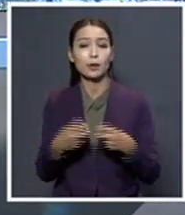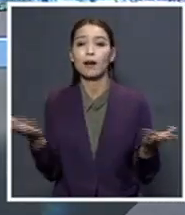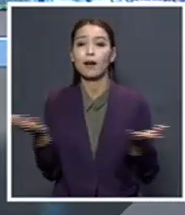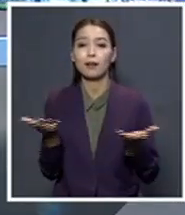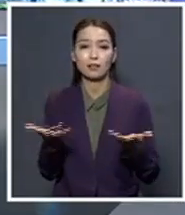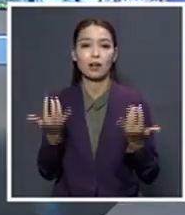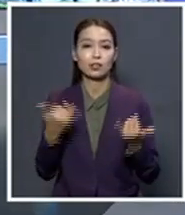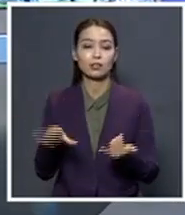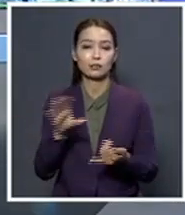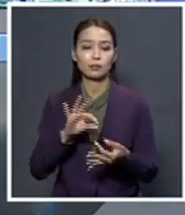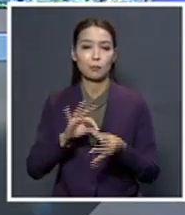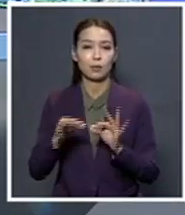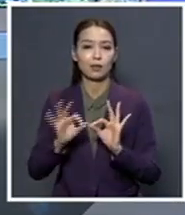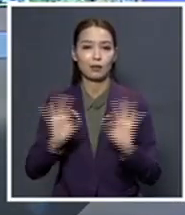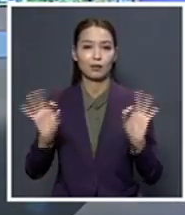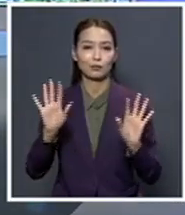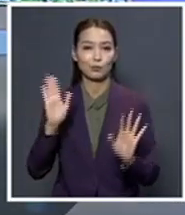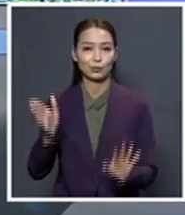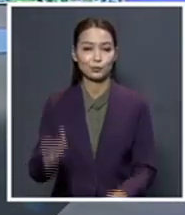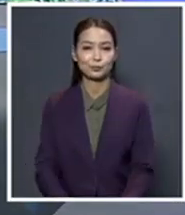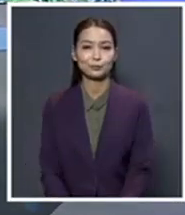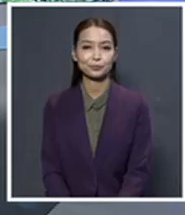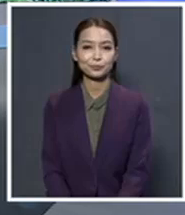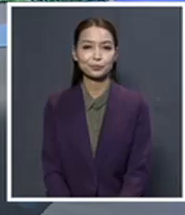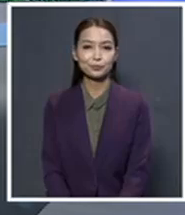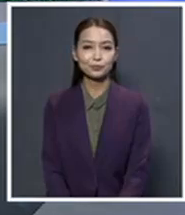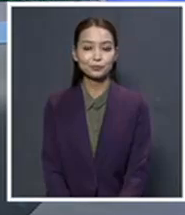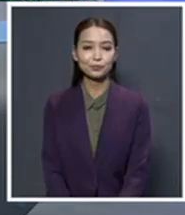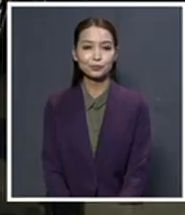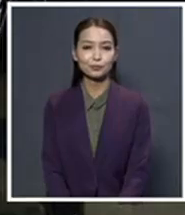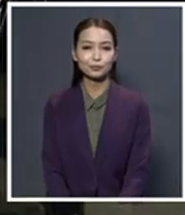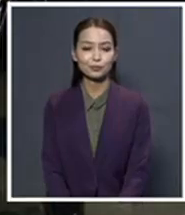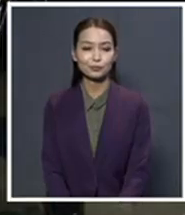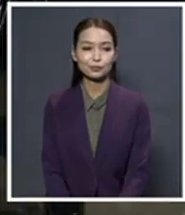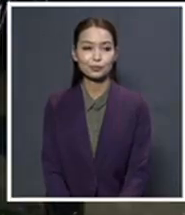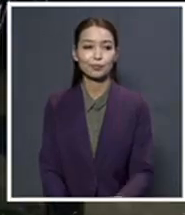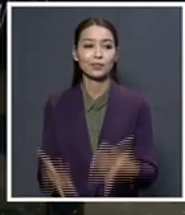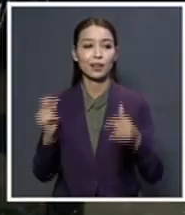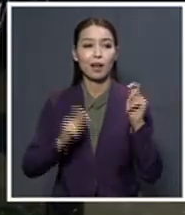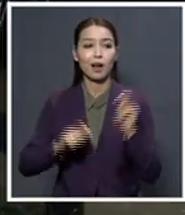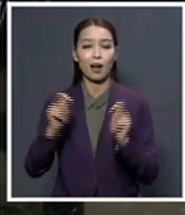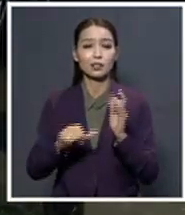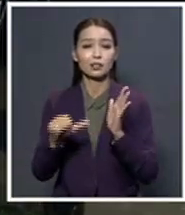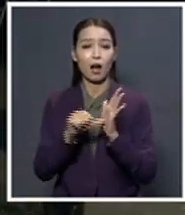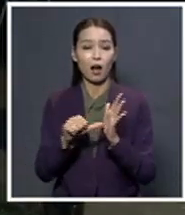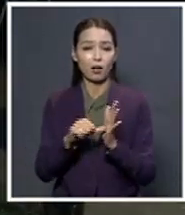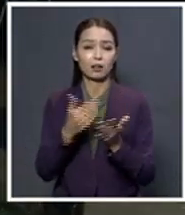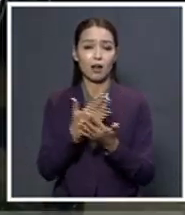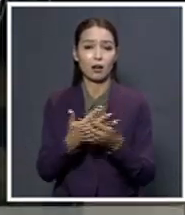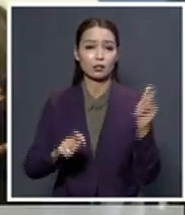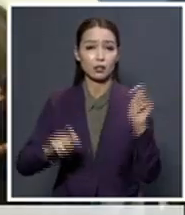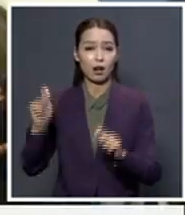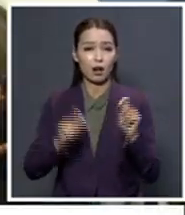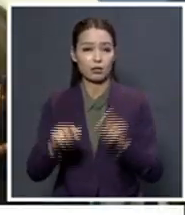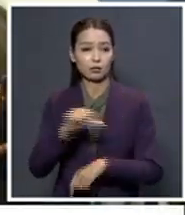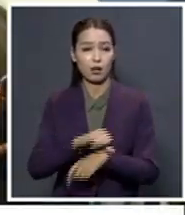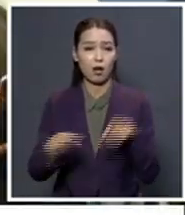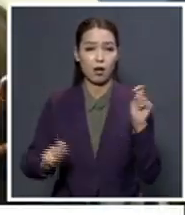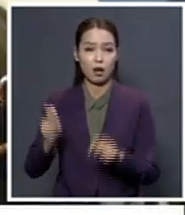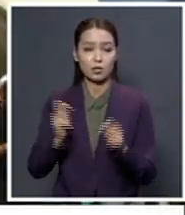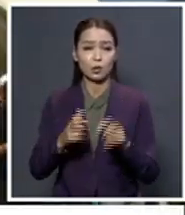қандай? Әріптесім Амангелді Сейтхан біліп айтты. Фестивальге 6 мемлекеттен 300-ден астам жігерлі жас